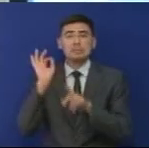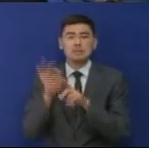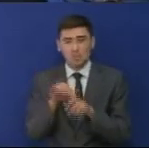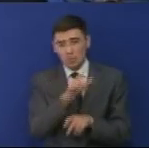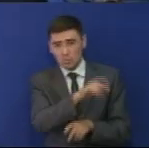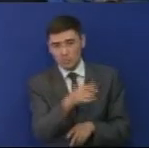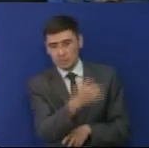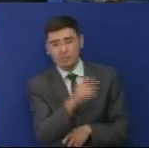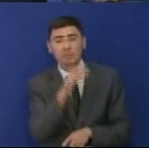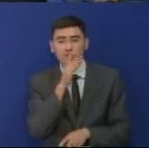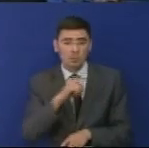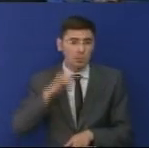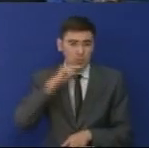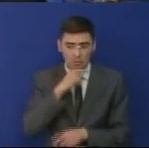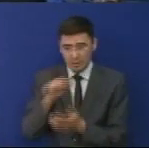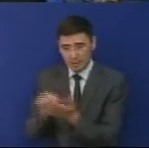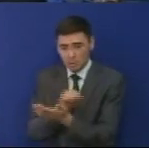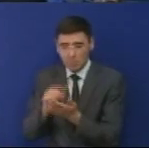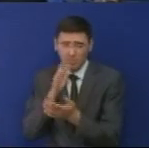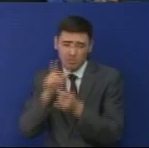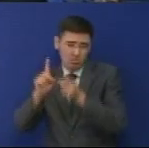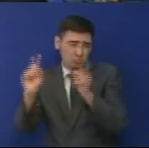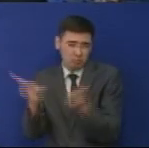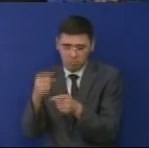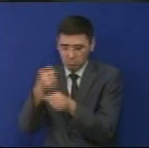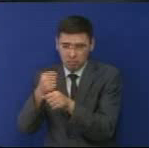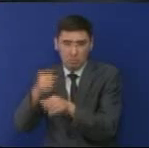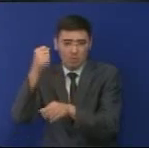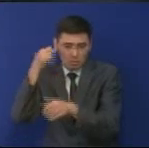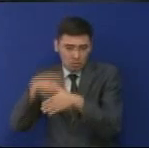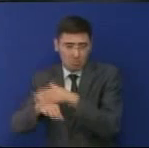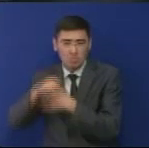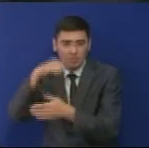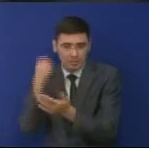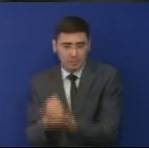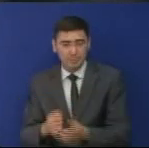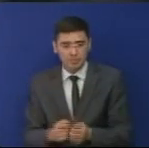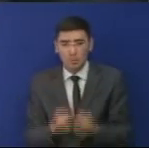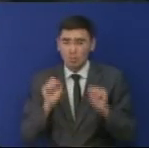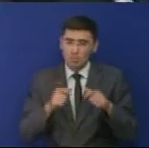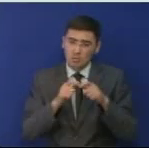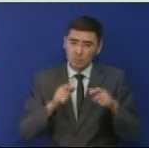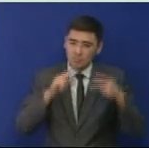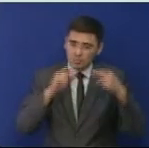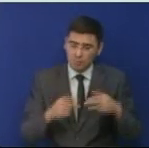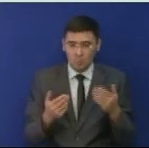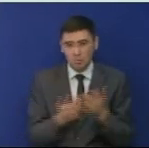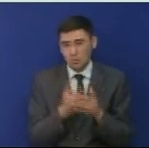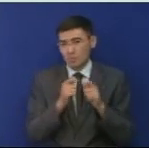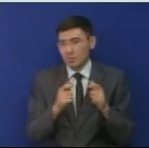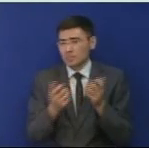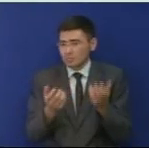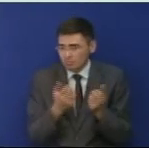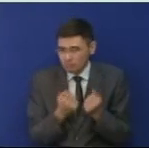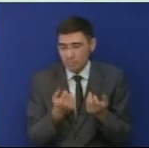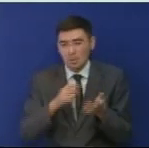граждан путем максимально быстрого оформления документов. Здесь можно получить водительские удостоверения, провести перерегистрацию автотранспорта, оплатить